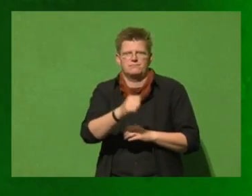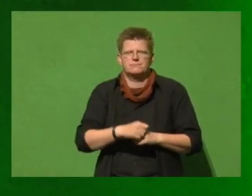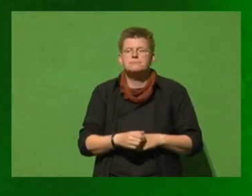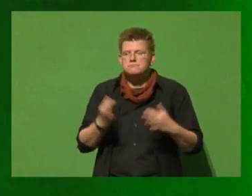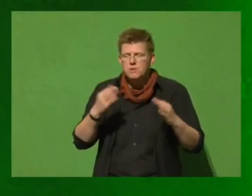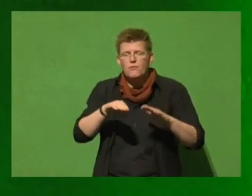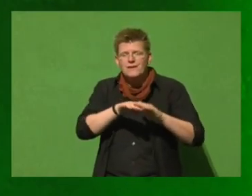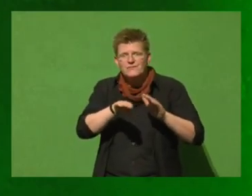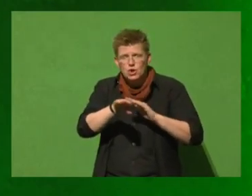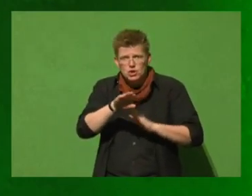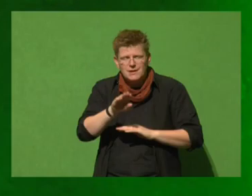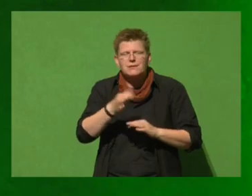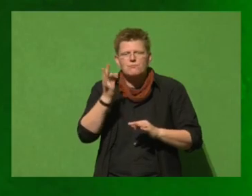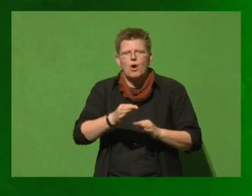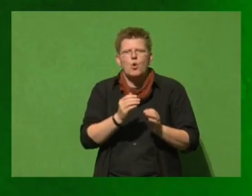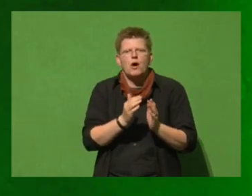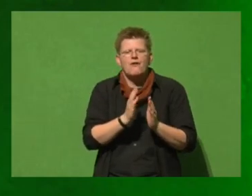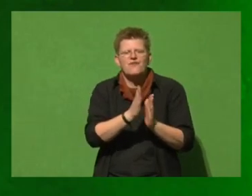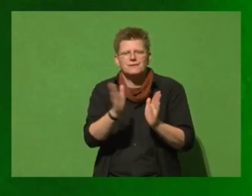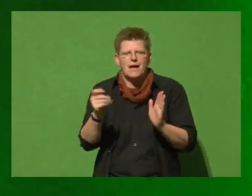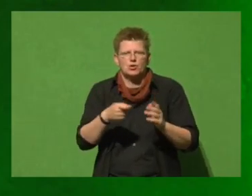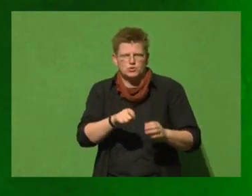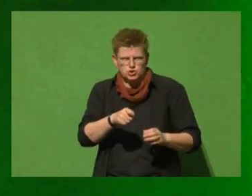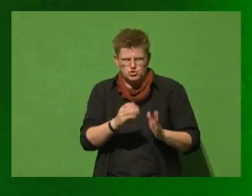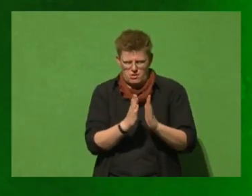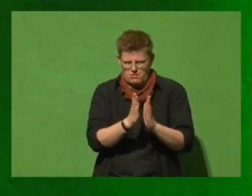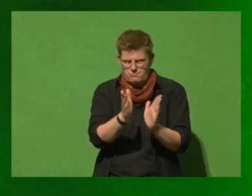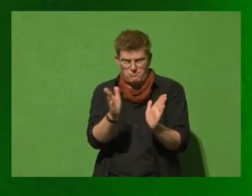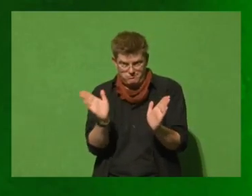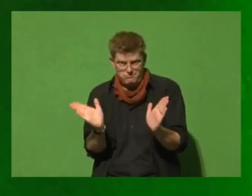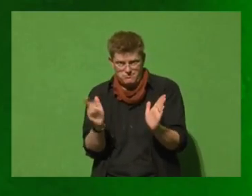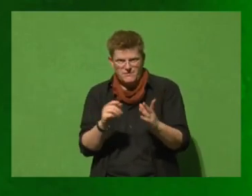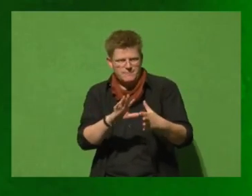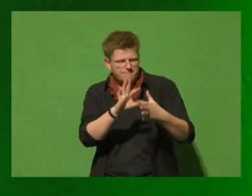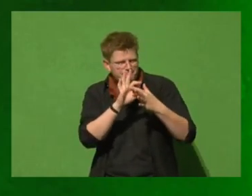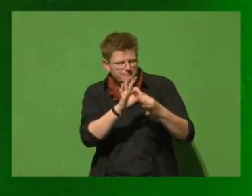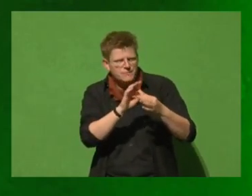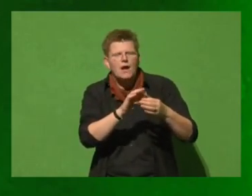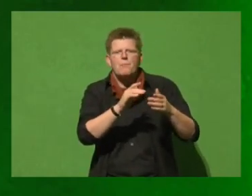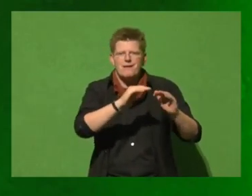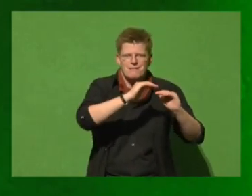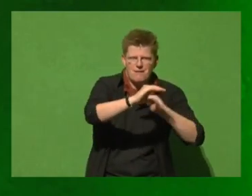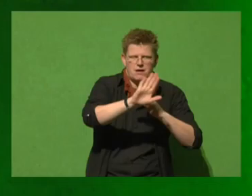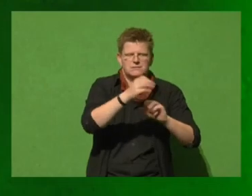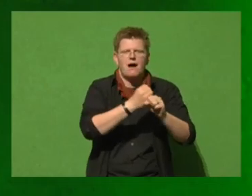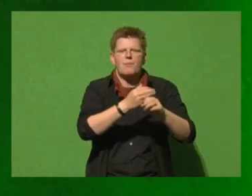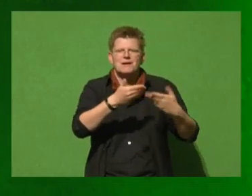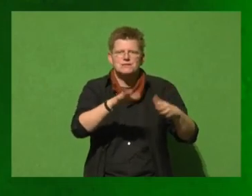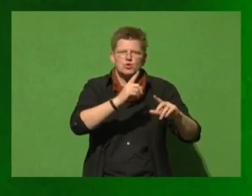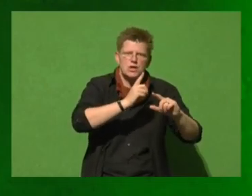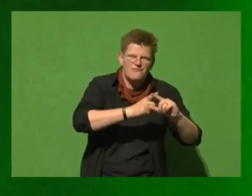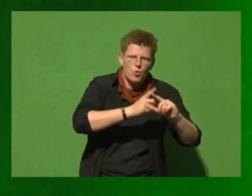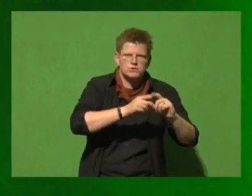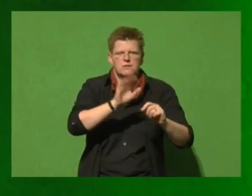Flüchtende einführen, der die Größe, die wirtschaftliche Stärke und die Arbeitslosenquote der EU-Mitgliedsländer berücksichtigt. Das ist